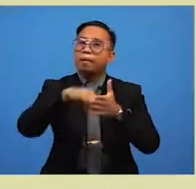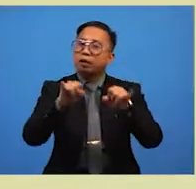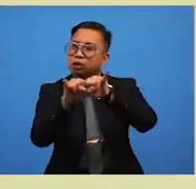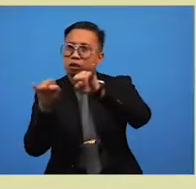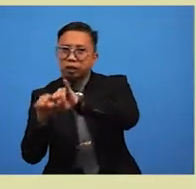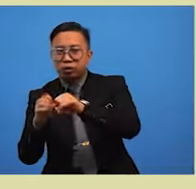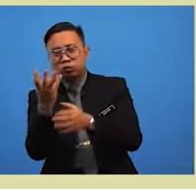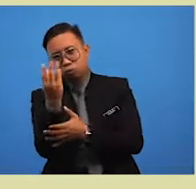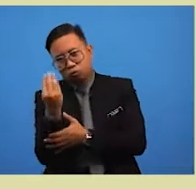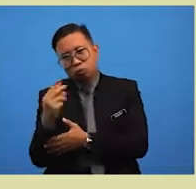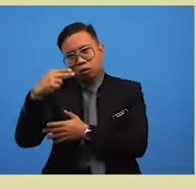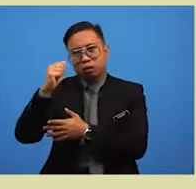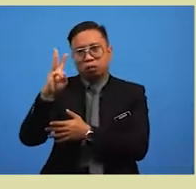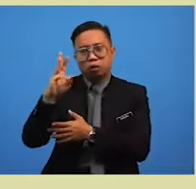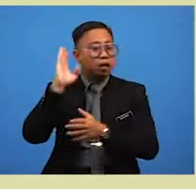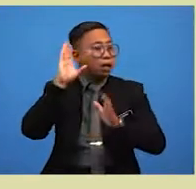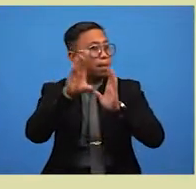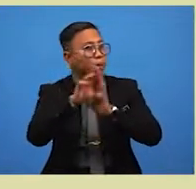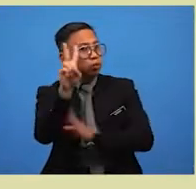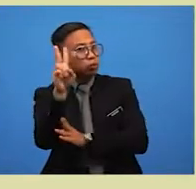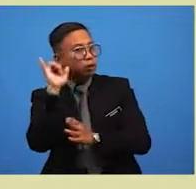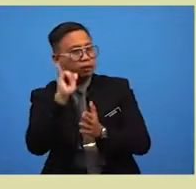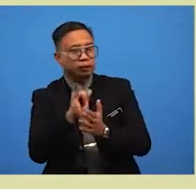hawa bagi gambar yang kedua ini?